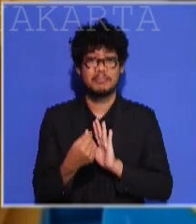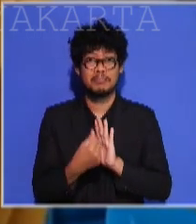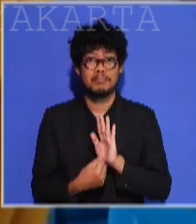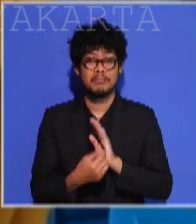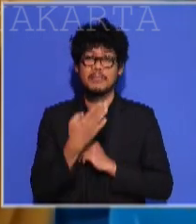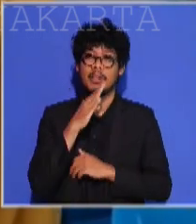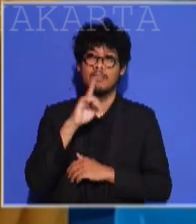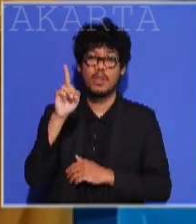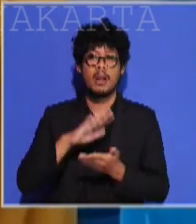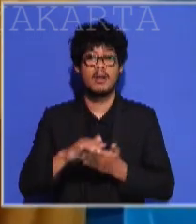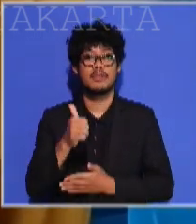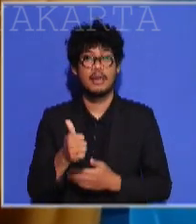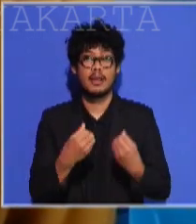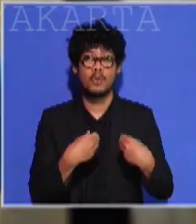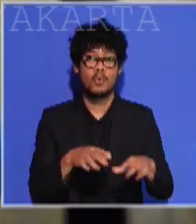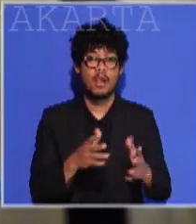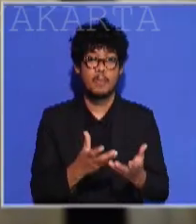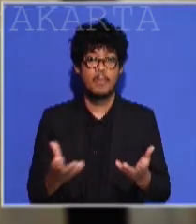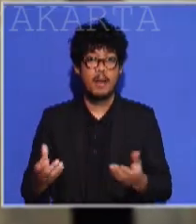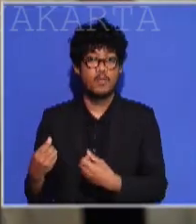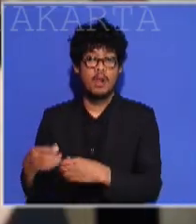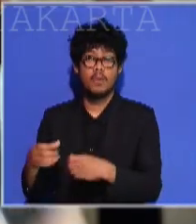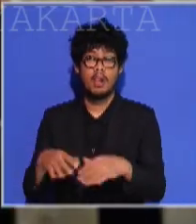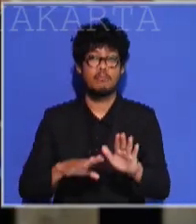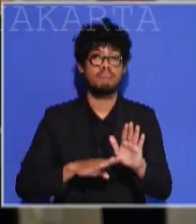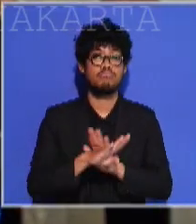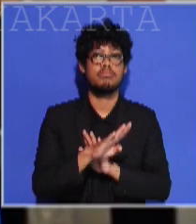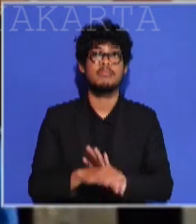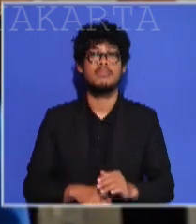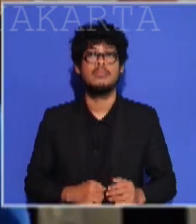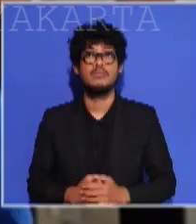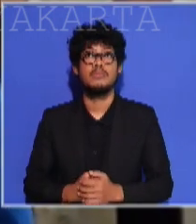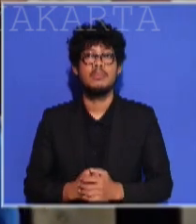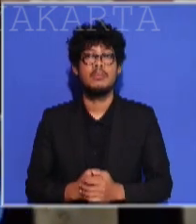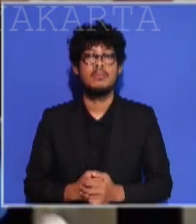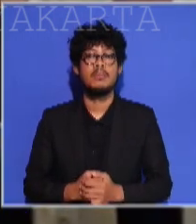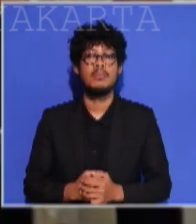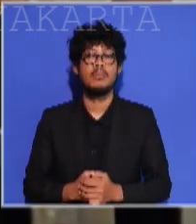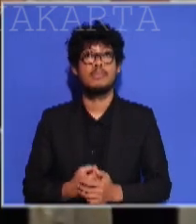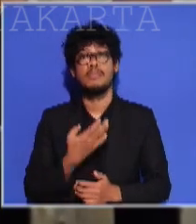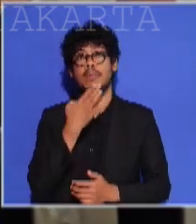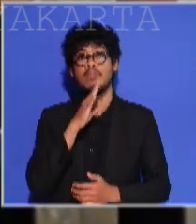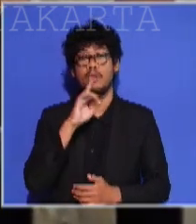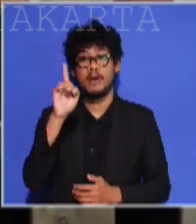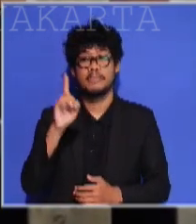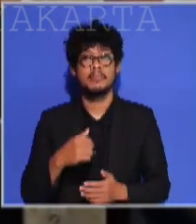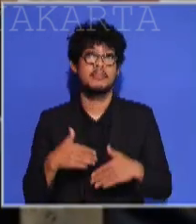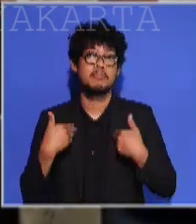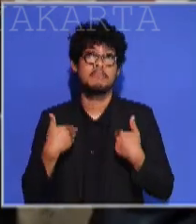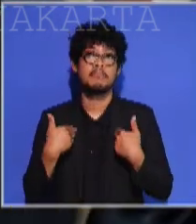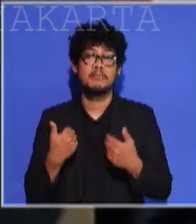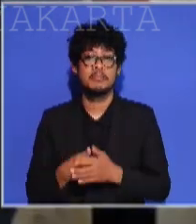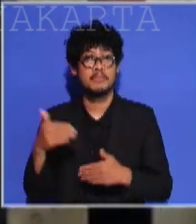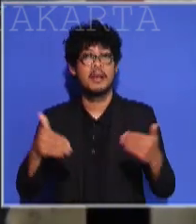lancar, penjualannya agak naik. Alhamdulillah tanggapan kami pasti adanya ya, PON di sini kami senang, banyak pengunjung luar yang ke